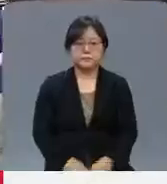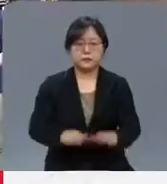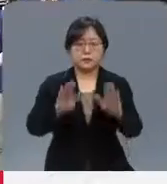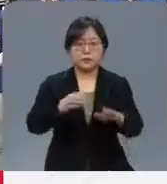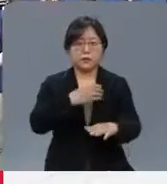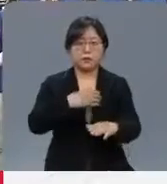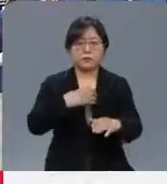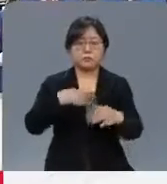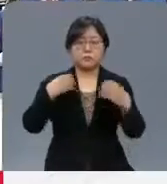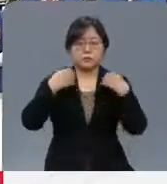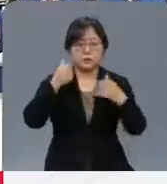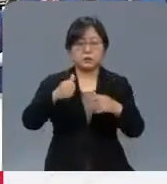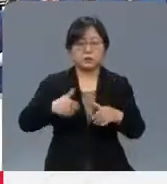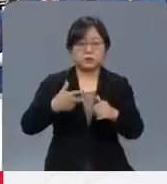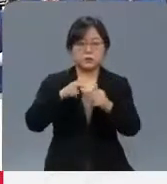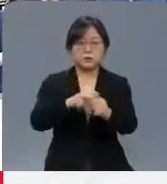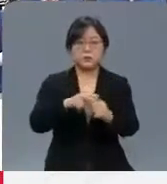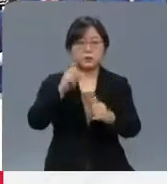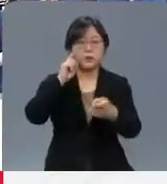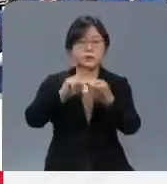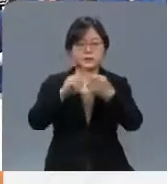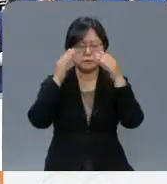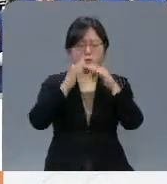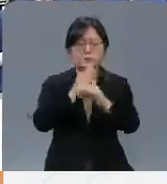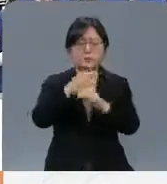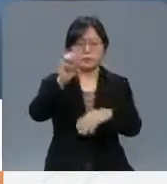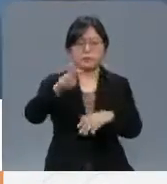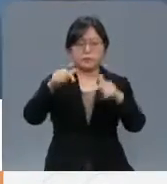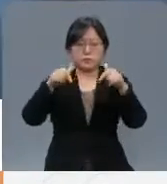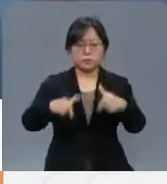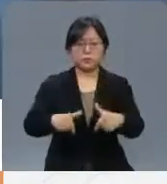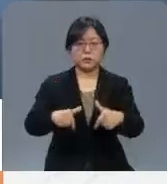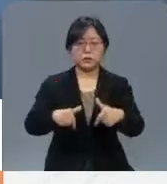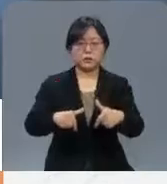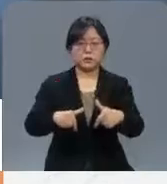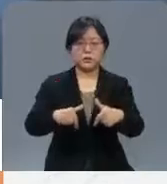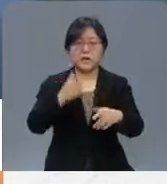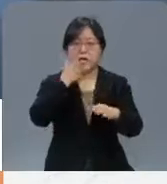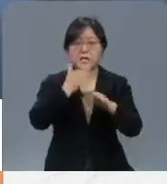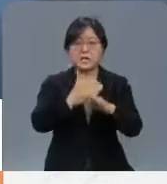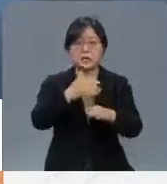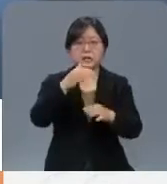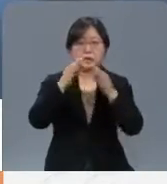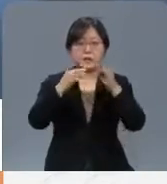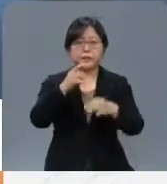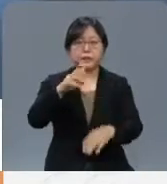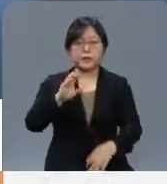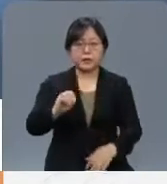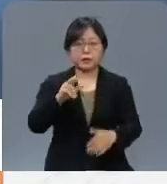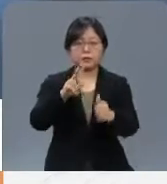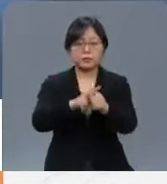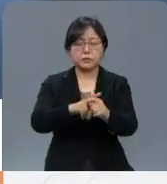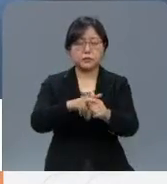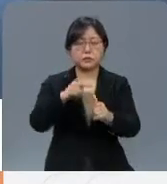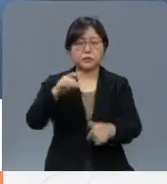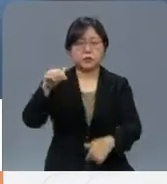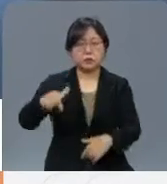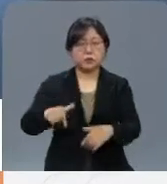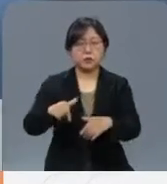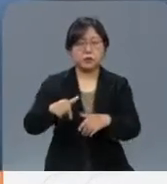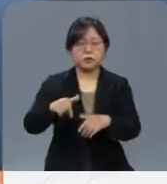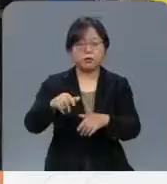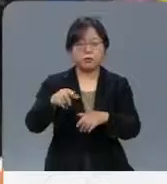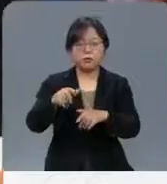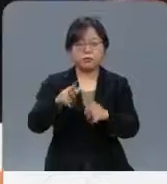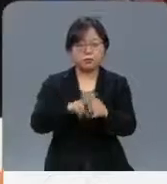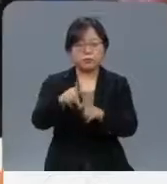현 구청장이 무소속으로 출마해 관심을 모았던 광주 서구에선 민주당 김희강 후보가 서대석 후보를